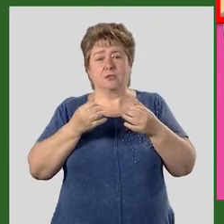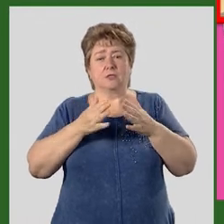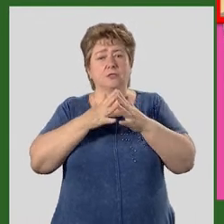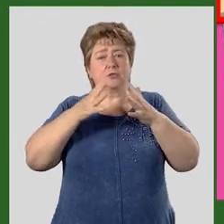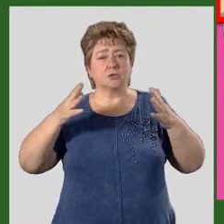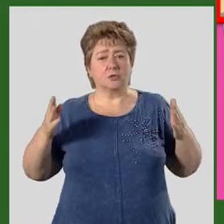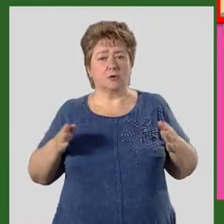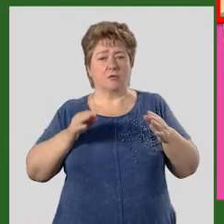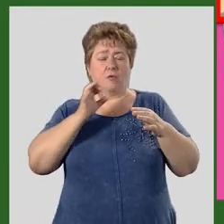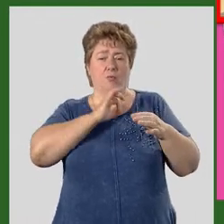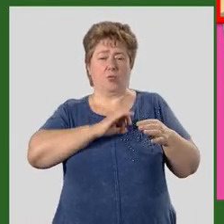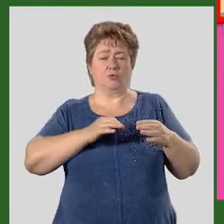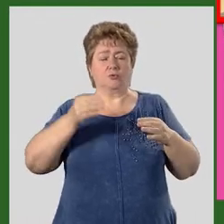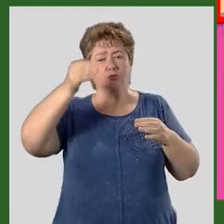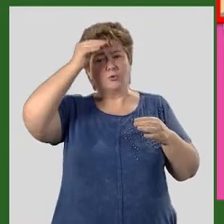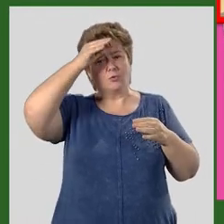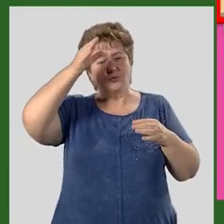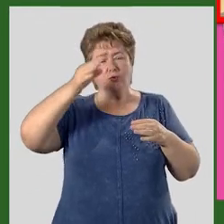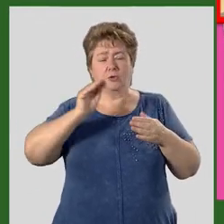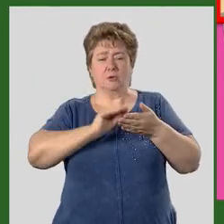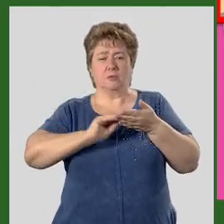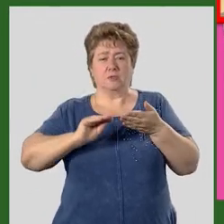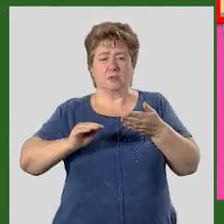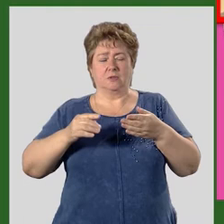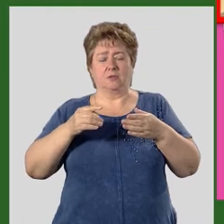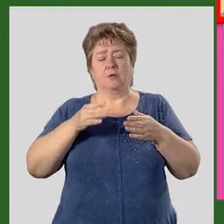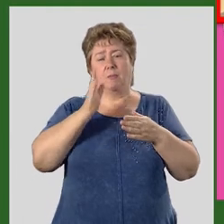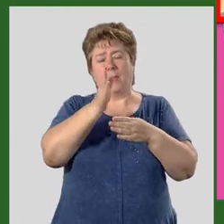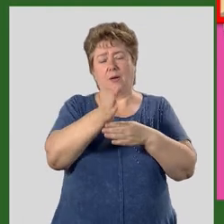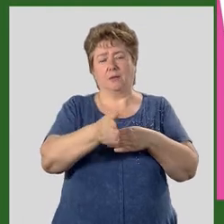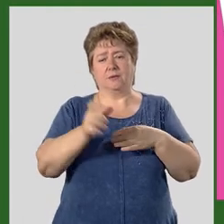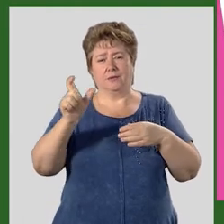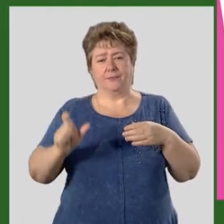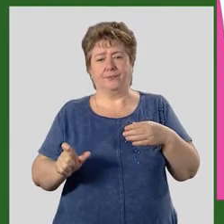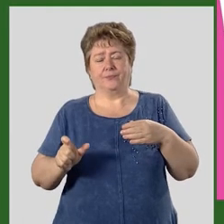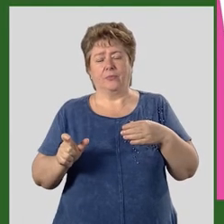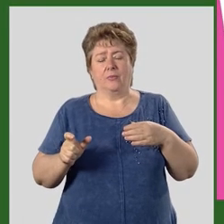широко пользуются ученые, писатели и политики.